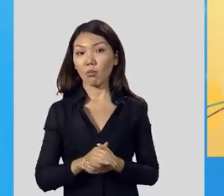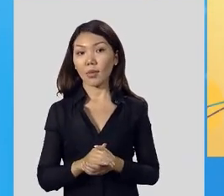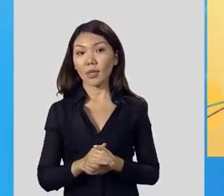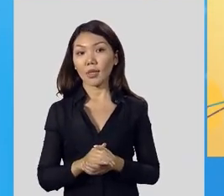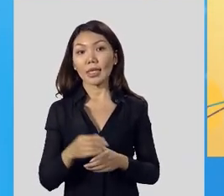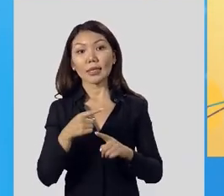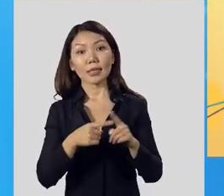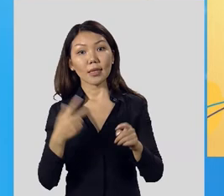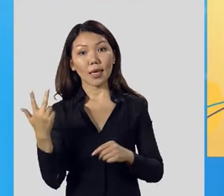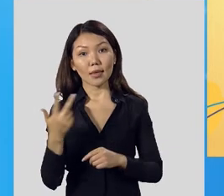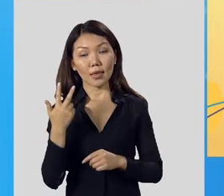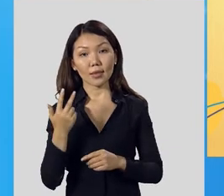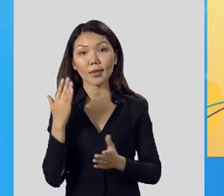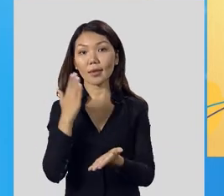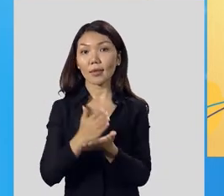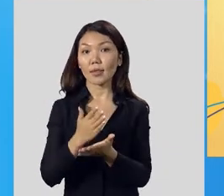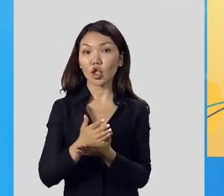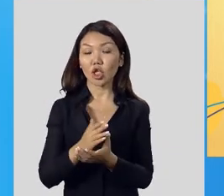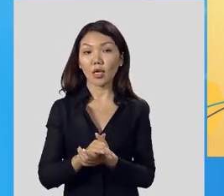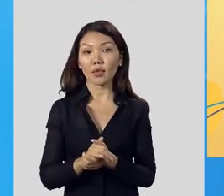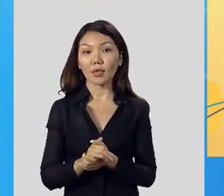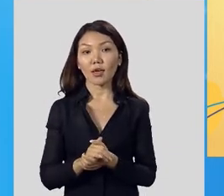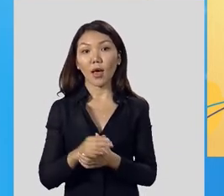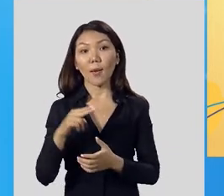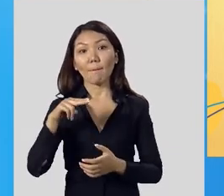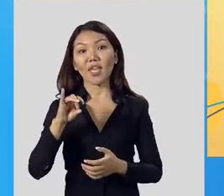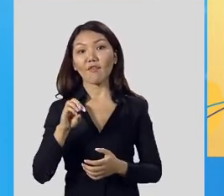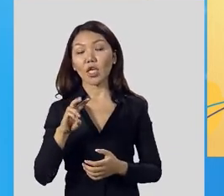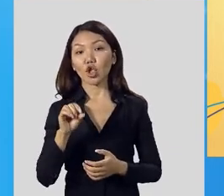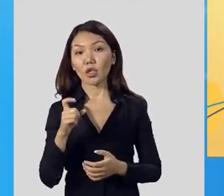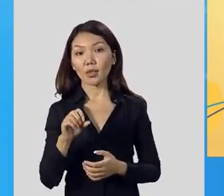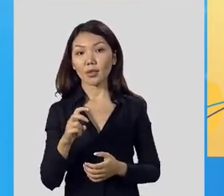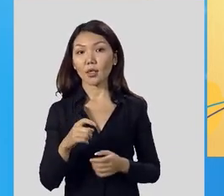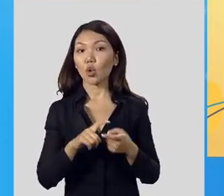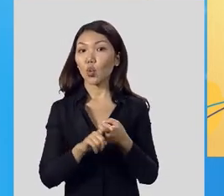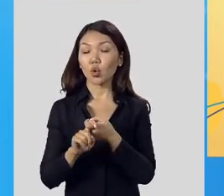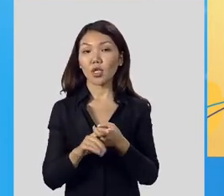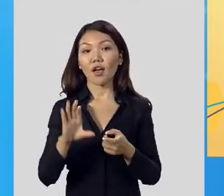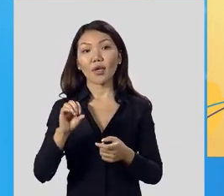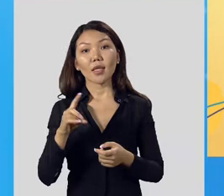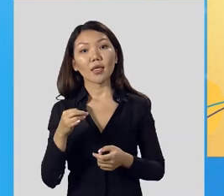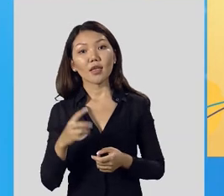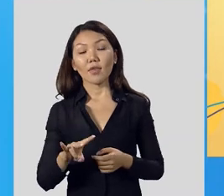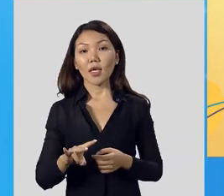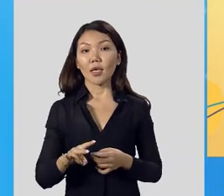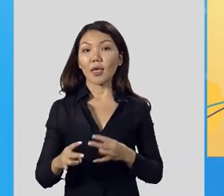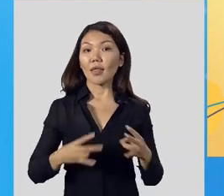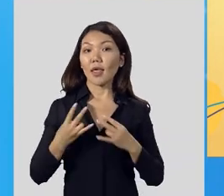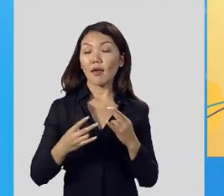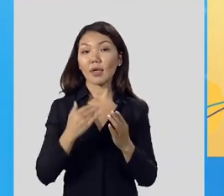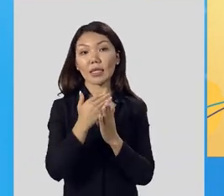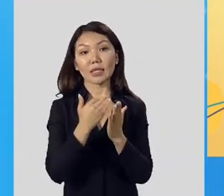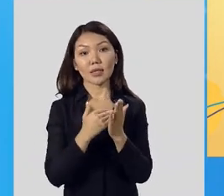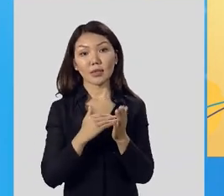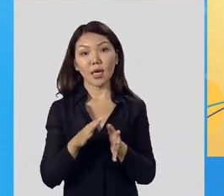третьих нейронов лежат в периферических узлах вегетативной нервной системы. Отростки